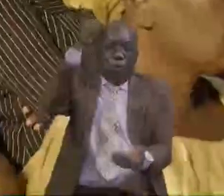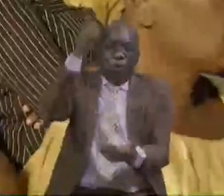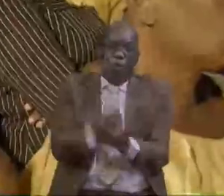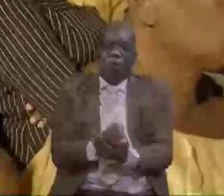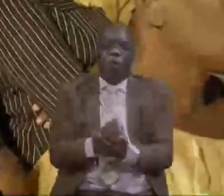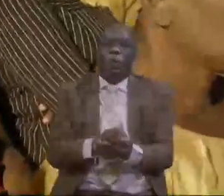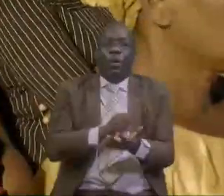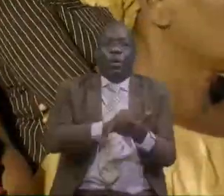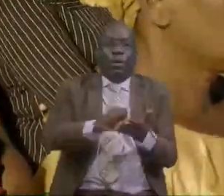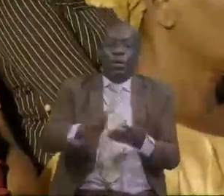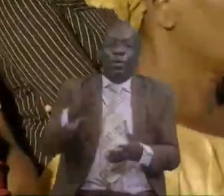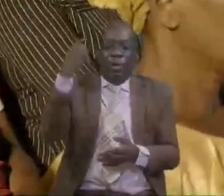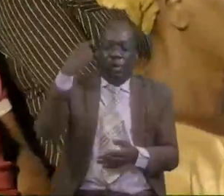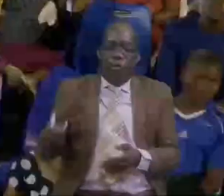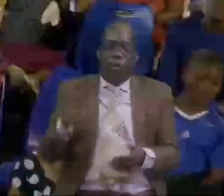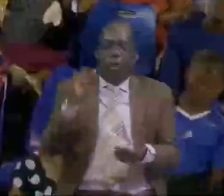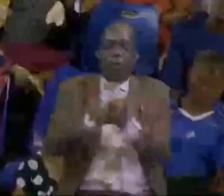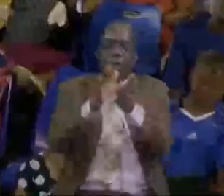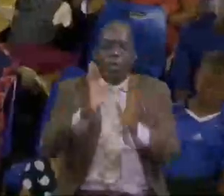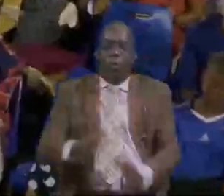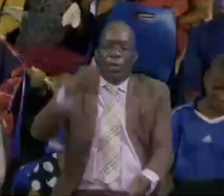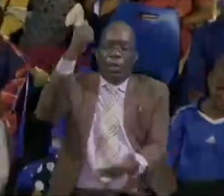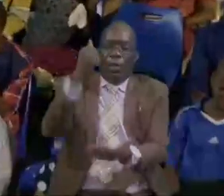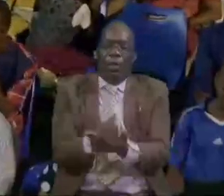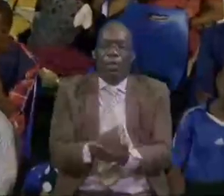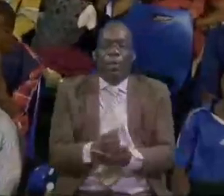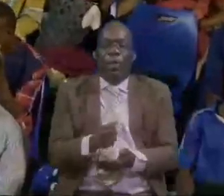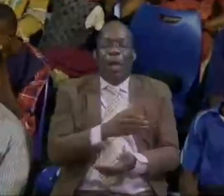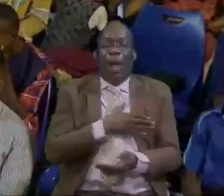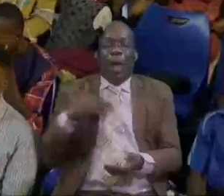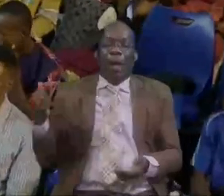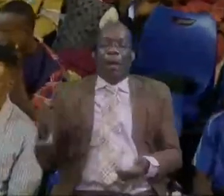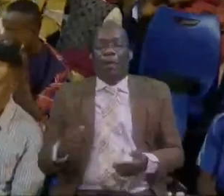La sanctification pour les croyants.